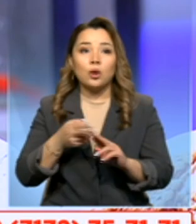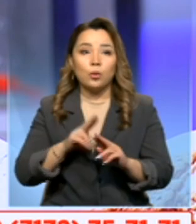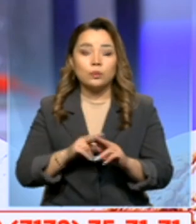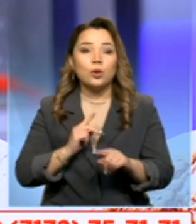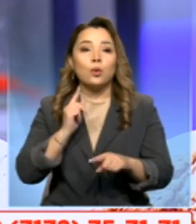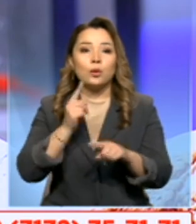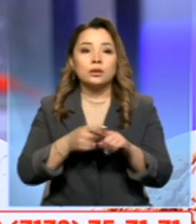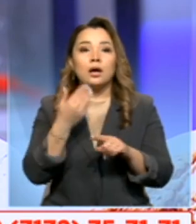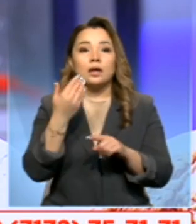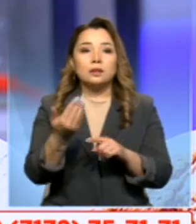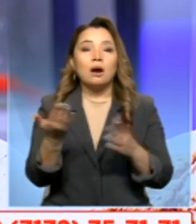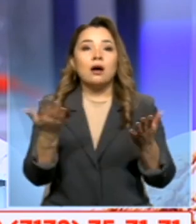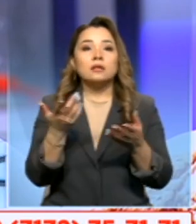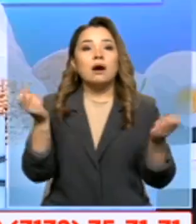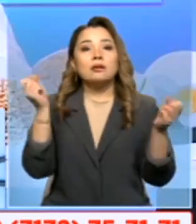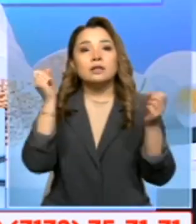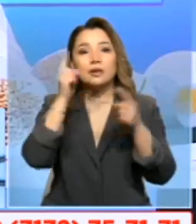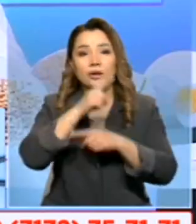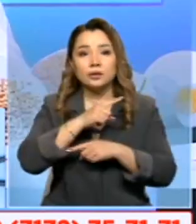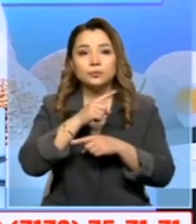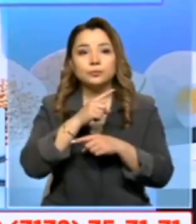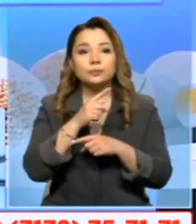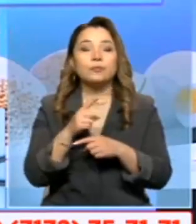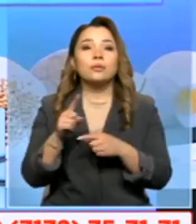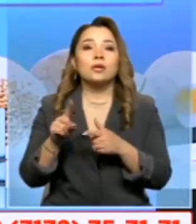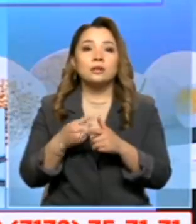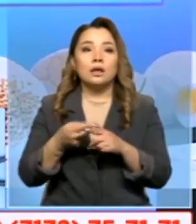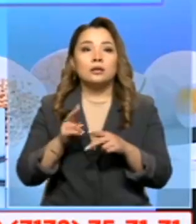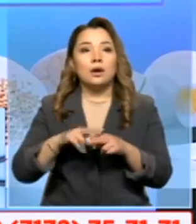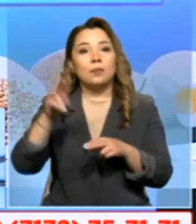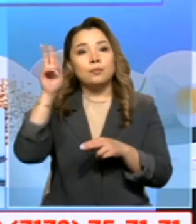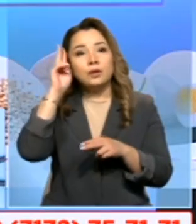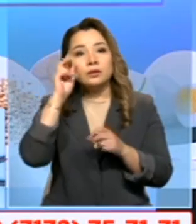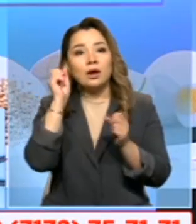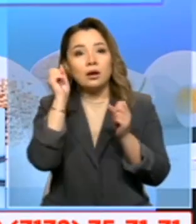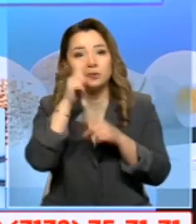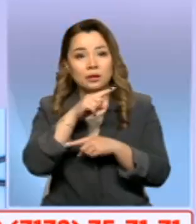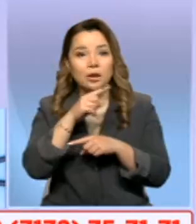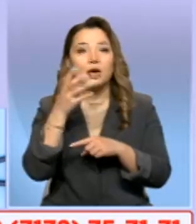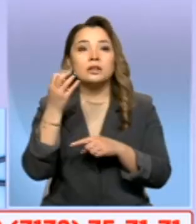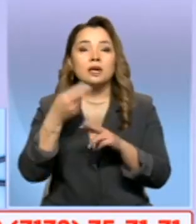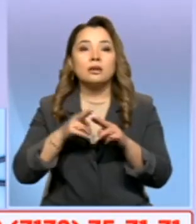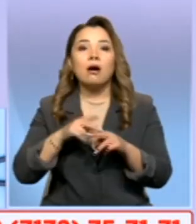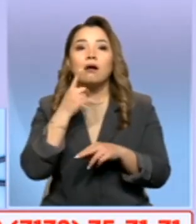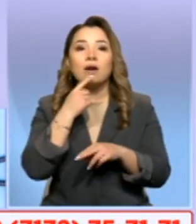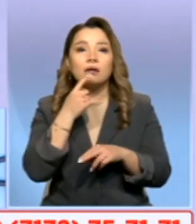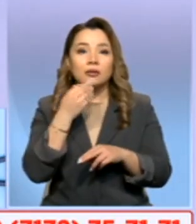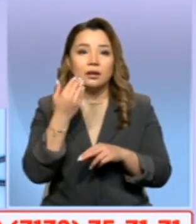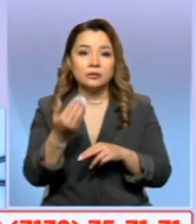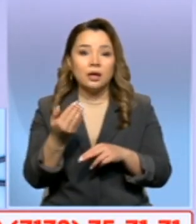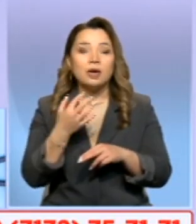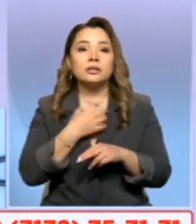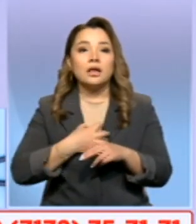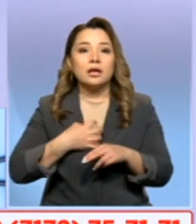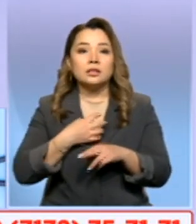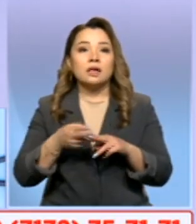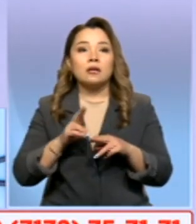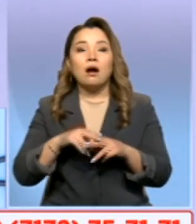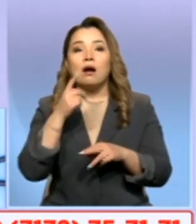бола отырып, оны қалай анықтайды? Ол мачада определяция етіледі, и қандағы. Негізінде